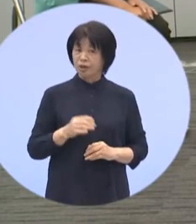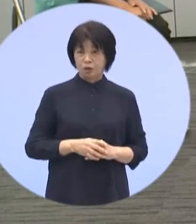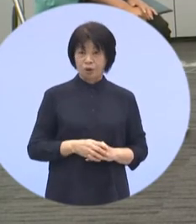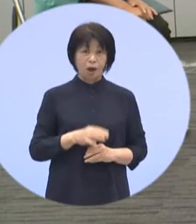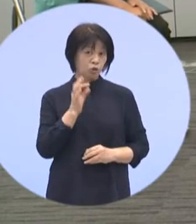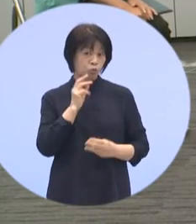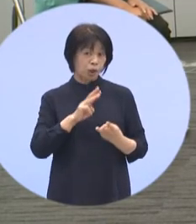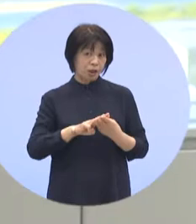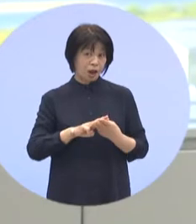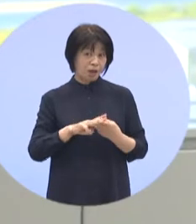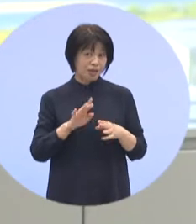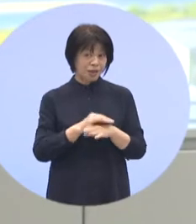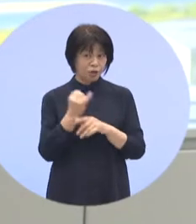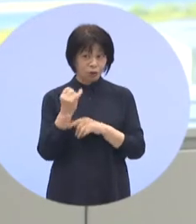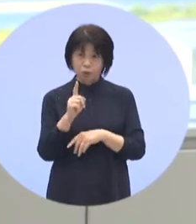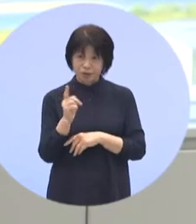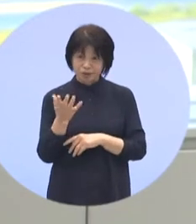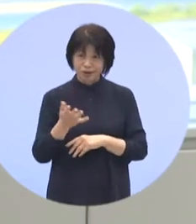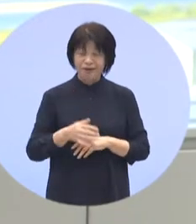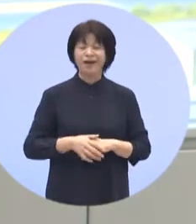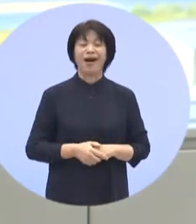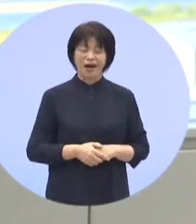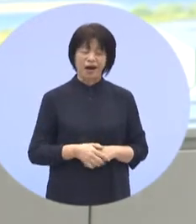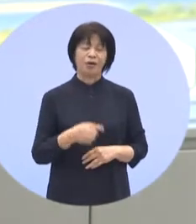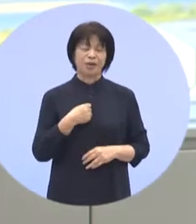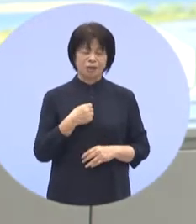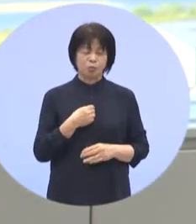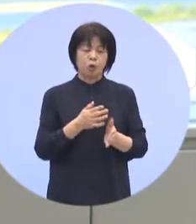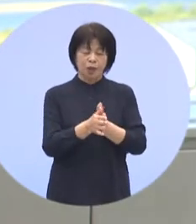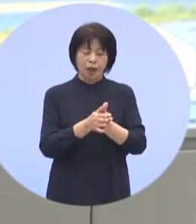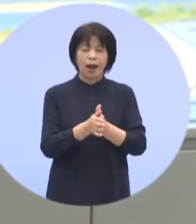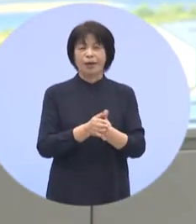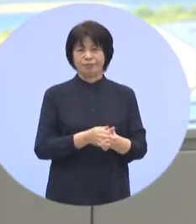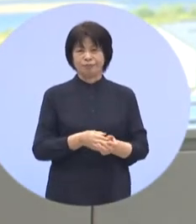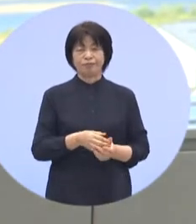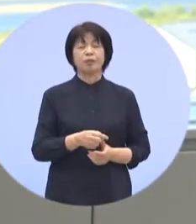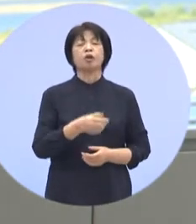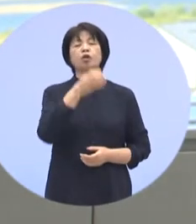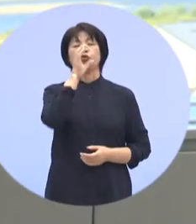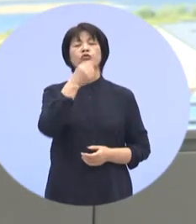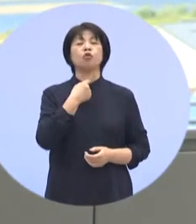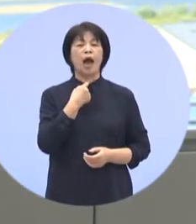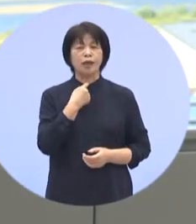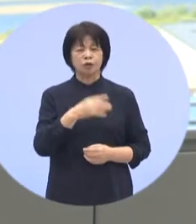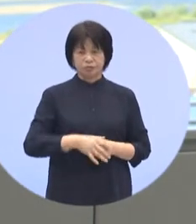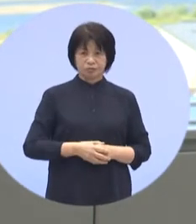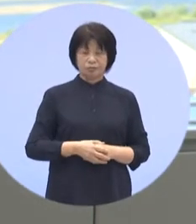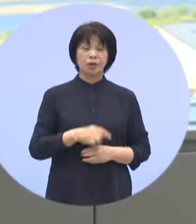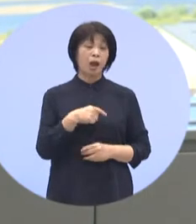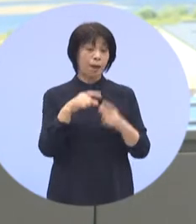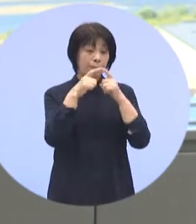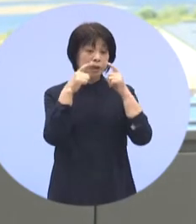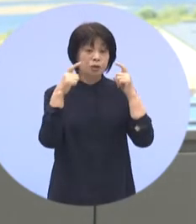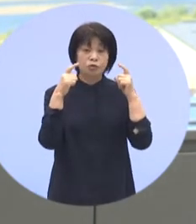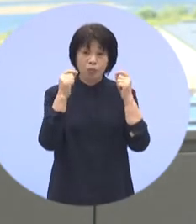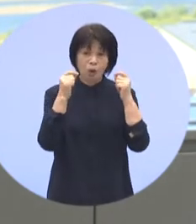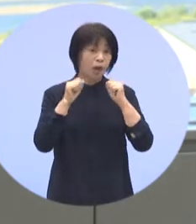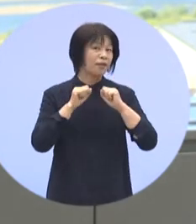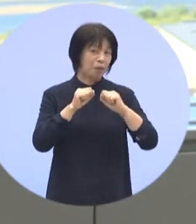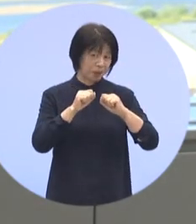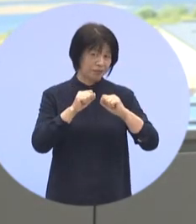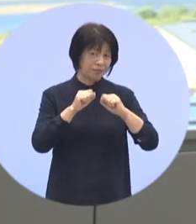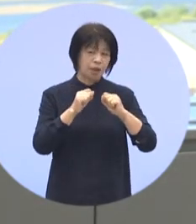か？ はい、私も手洗いうがいマスクは基本として欠かさずやっているのに加え